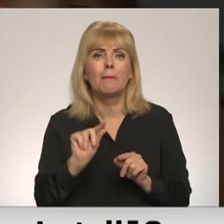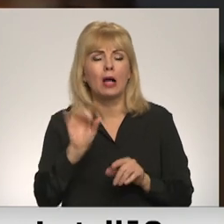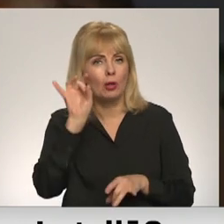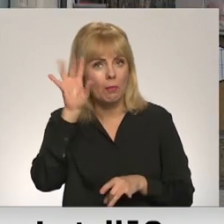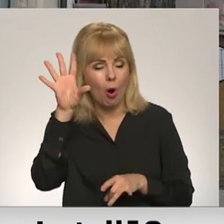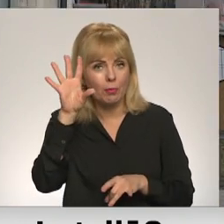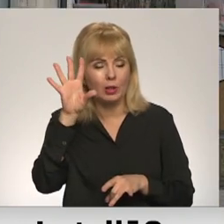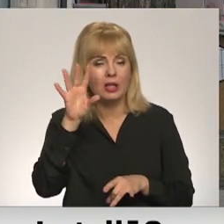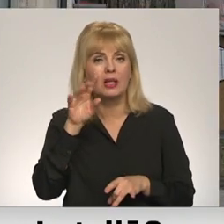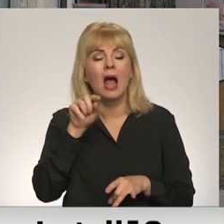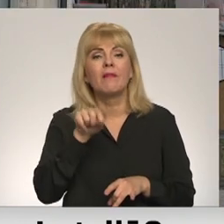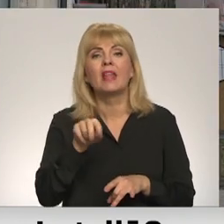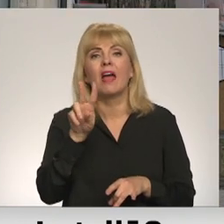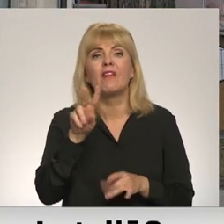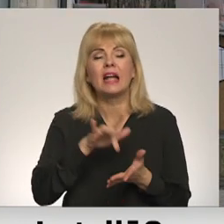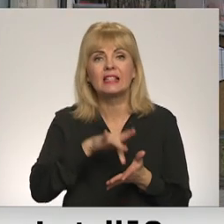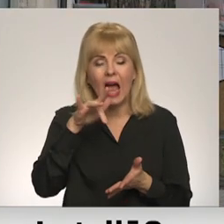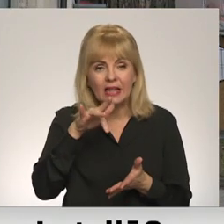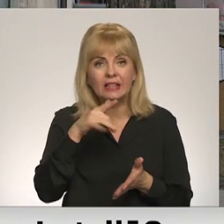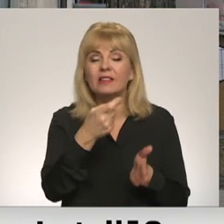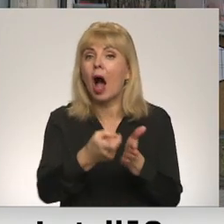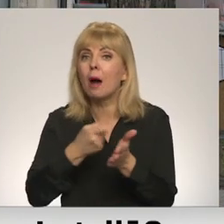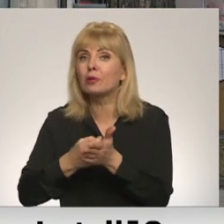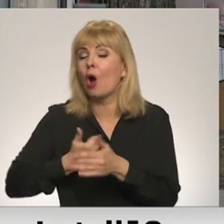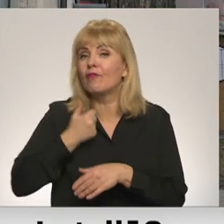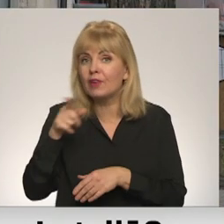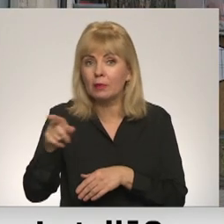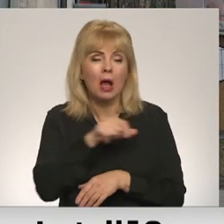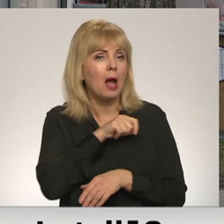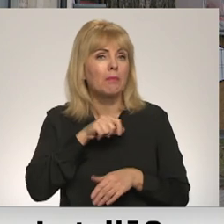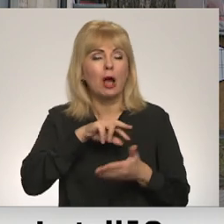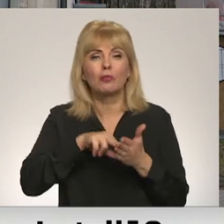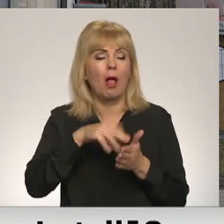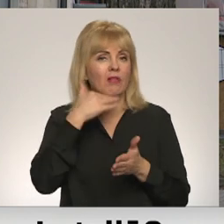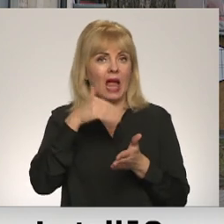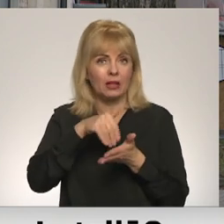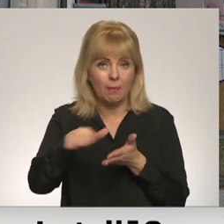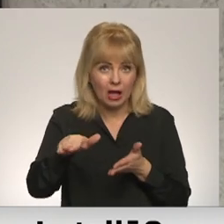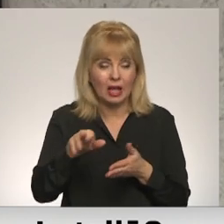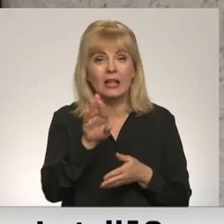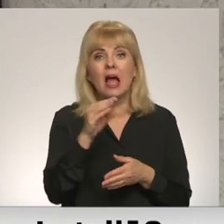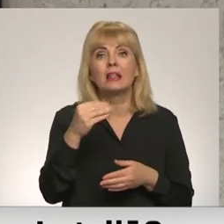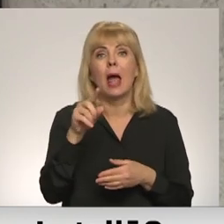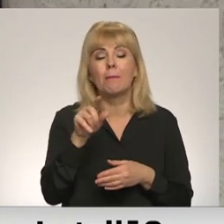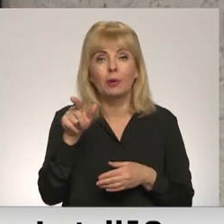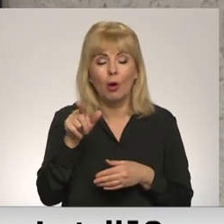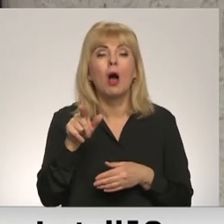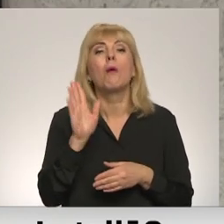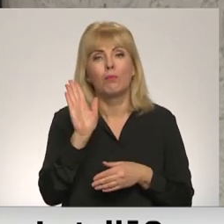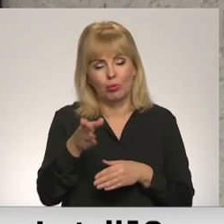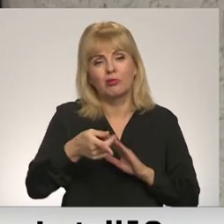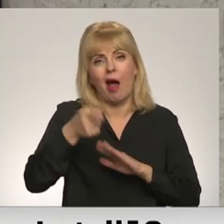TV centri. Aptaujā tiek kabeļu operatori, paši no tiem neplāno atteikties, bet ja nepulp šos kanālus aizliegs,